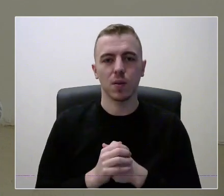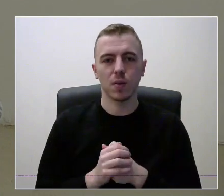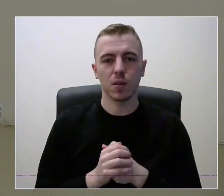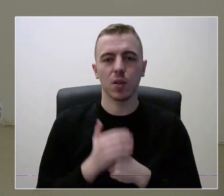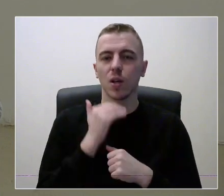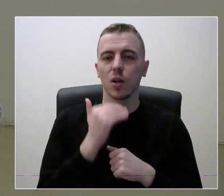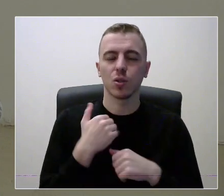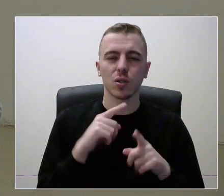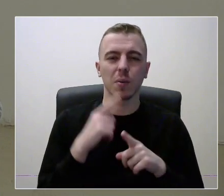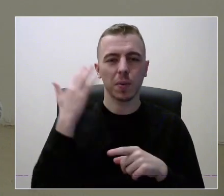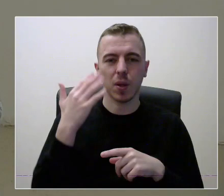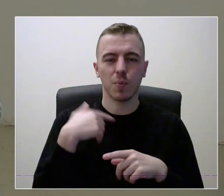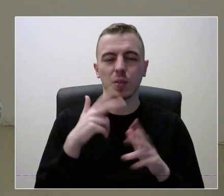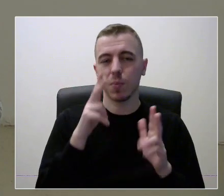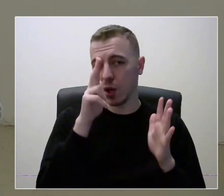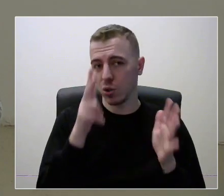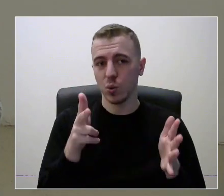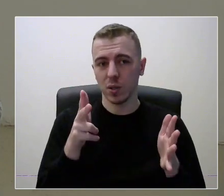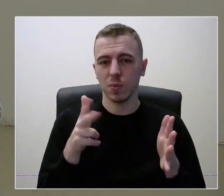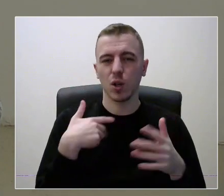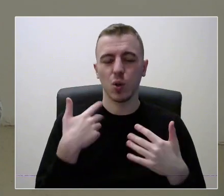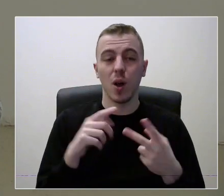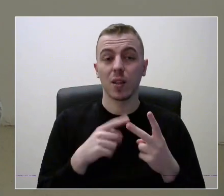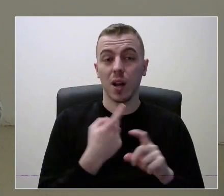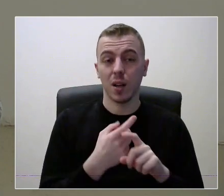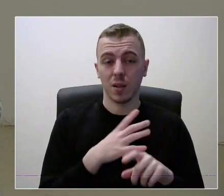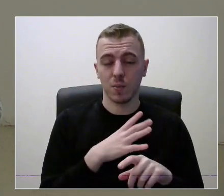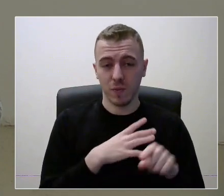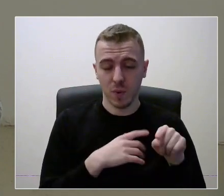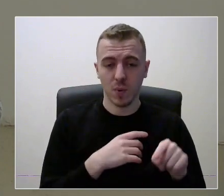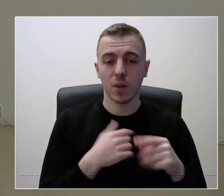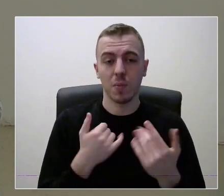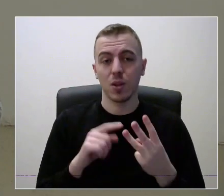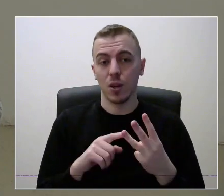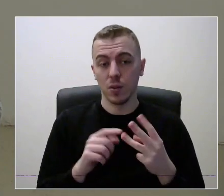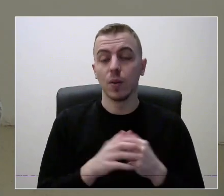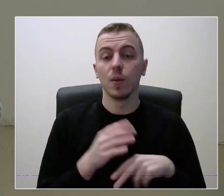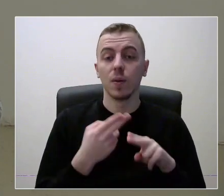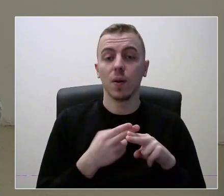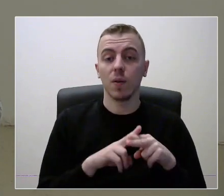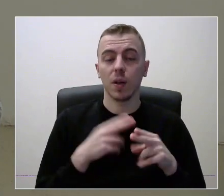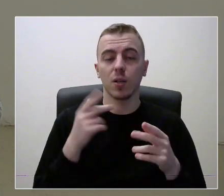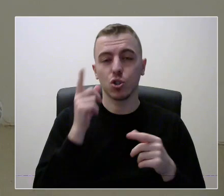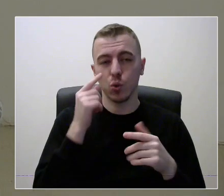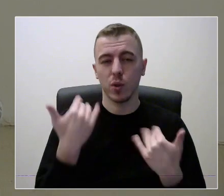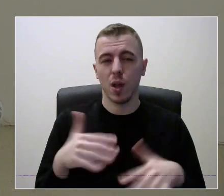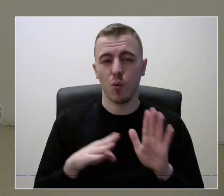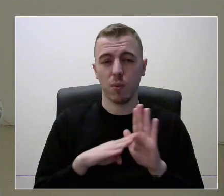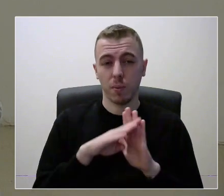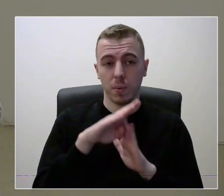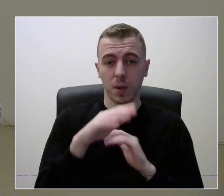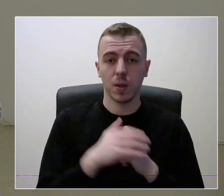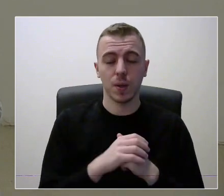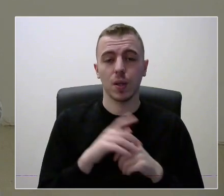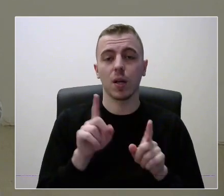aš manau, kad mes per 8 metus, aš jau antrą kadenciją, mes įrodėme, kad stipriai žengė Šilutė į priekį. Kaip ir sako,